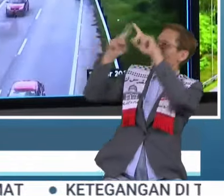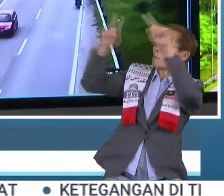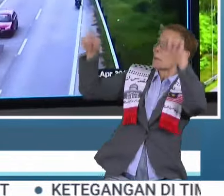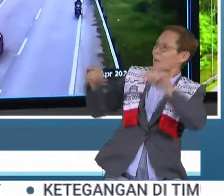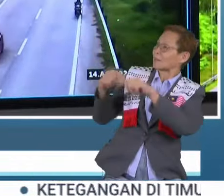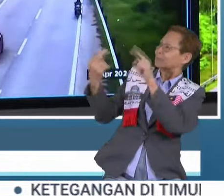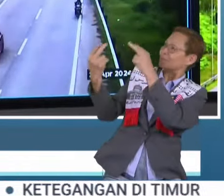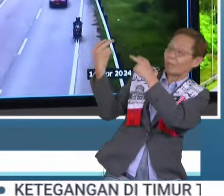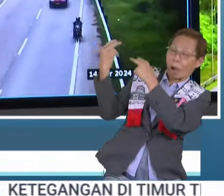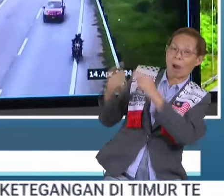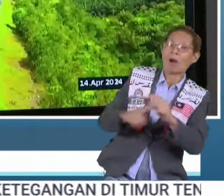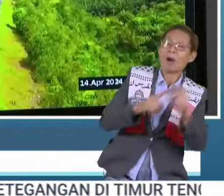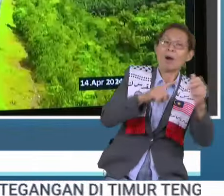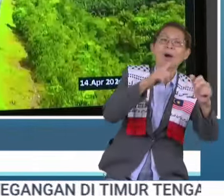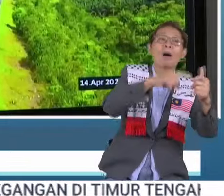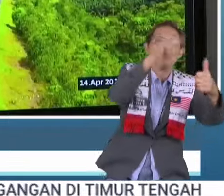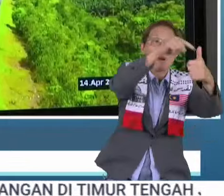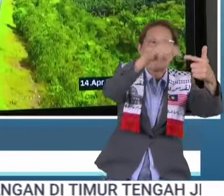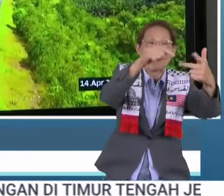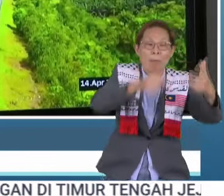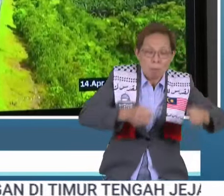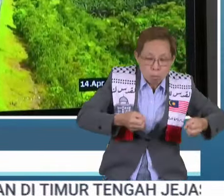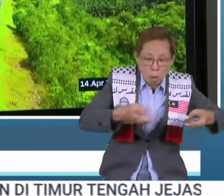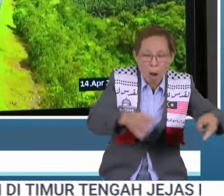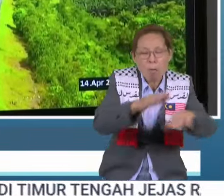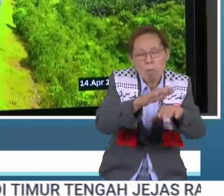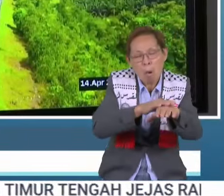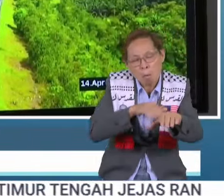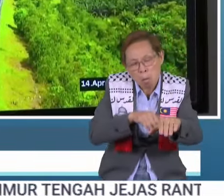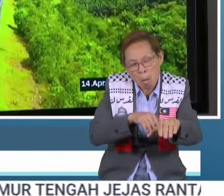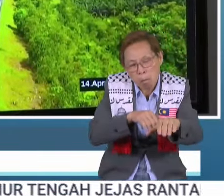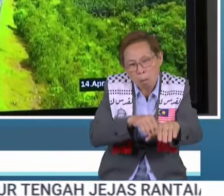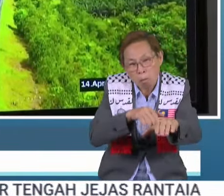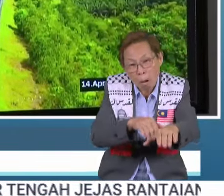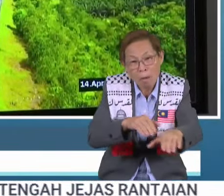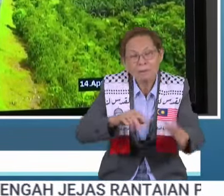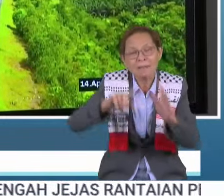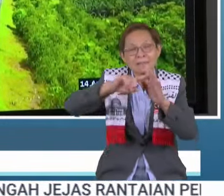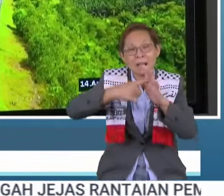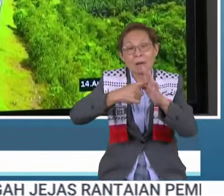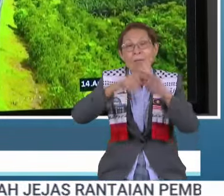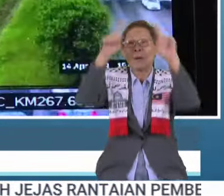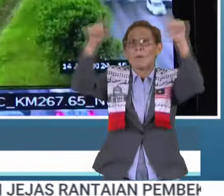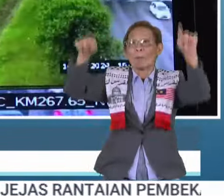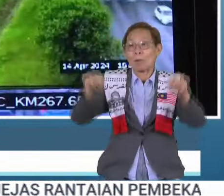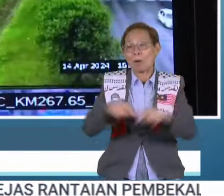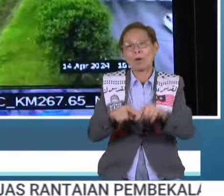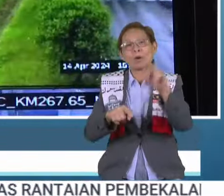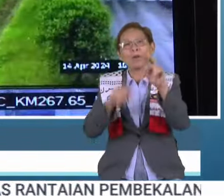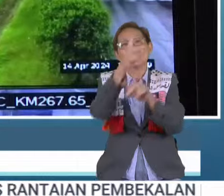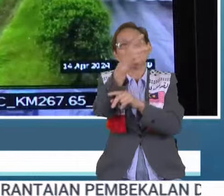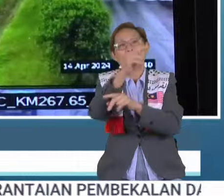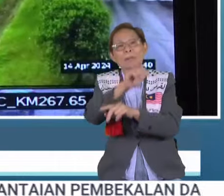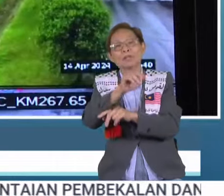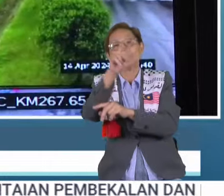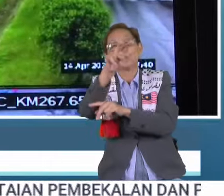belakang saya ini, beberapa lebuh raya yang masih bergerak perlahan setakat petang ini, saya mulakan dengan paparan di skrin di